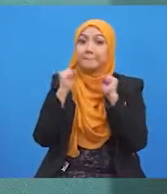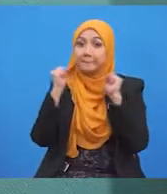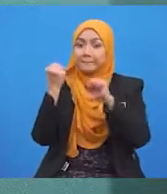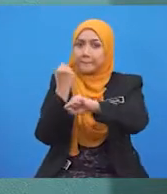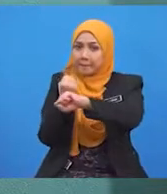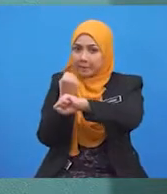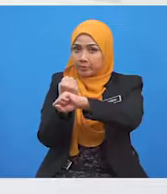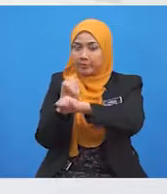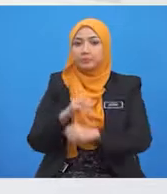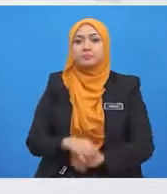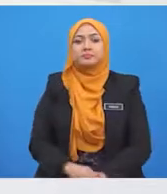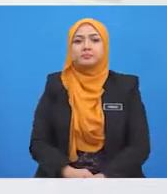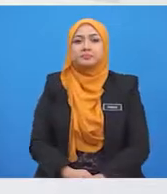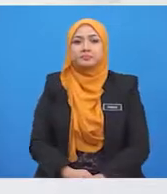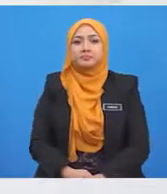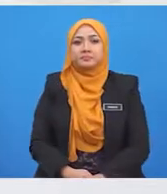Hai